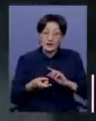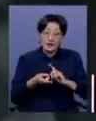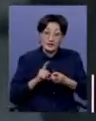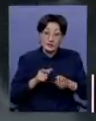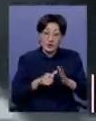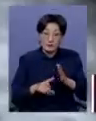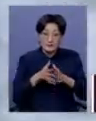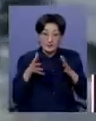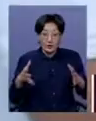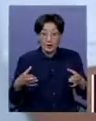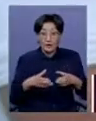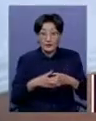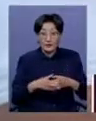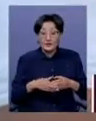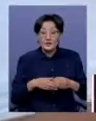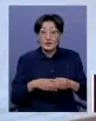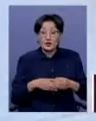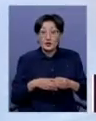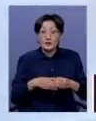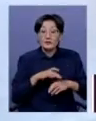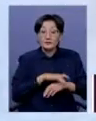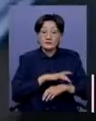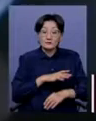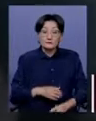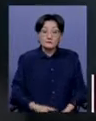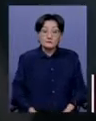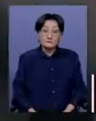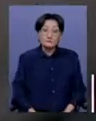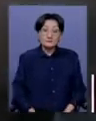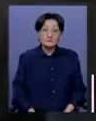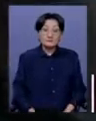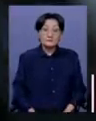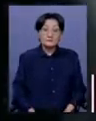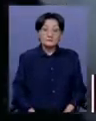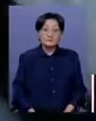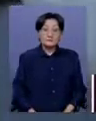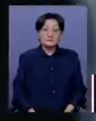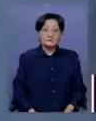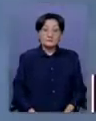60-тан астам ұйымдасқан топ анықталған. Салтанат Нысанбек, Ботагөз Исламқызы, Алматы арнасы, Нұр-Сұлтан.